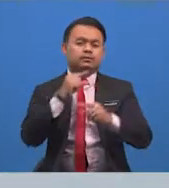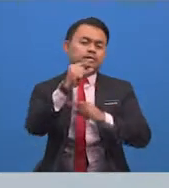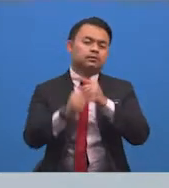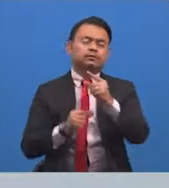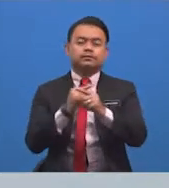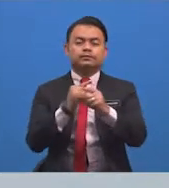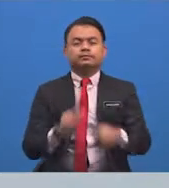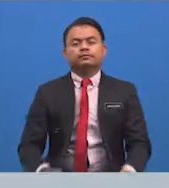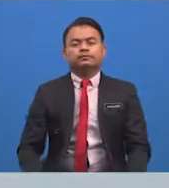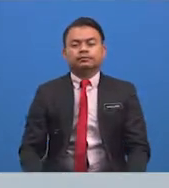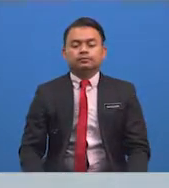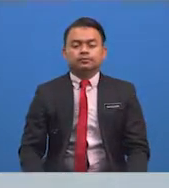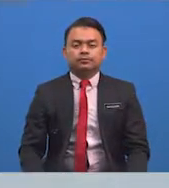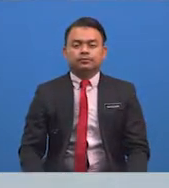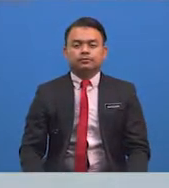global.